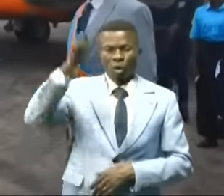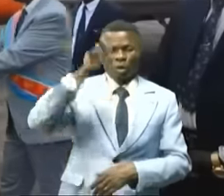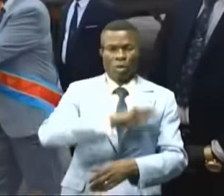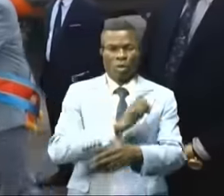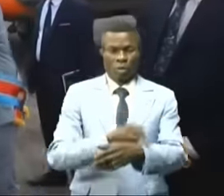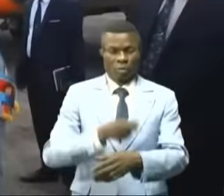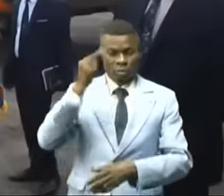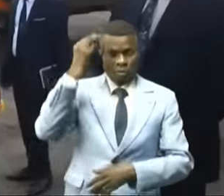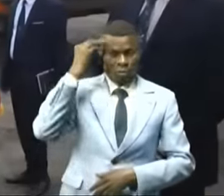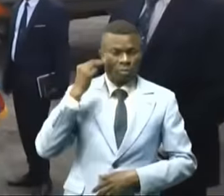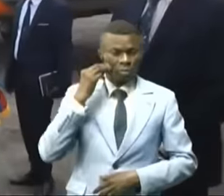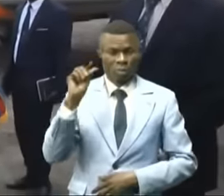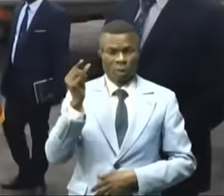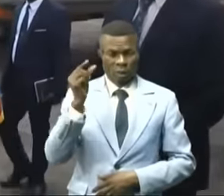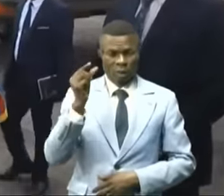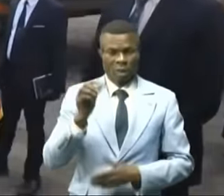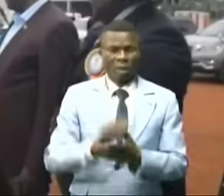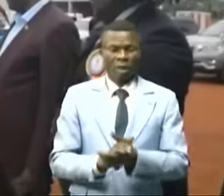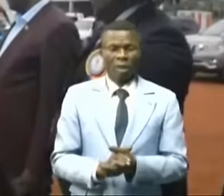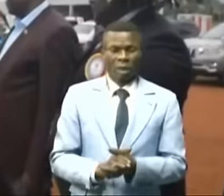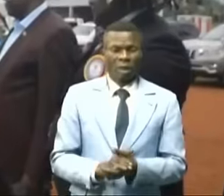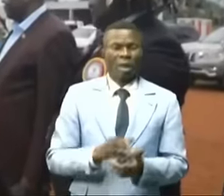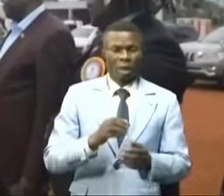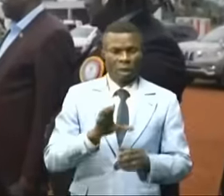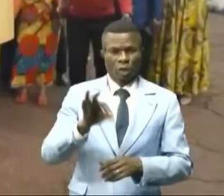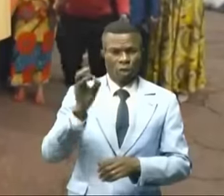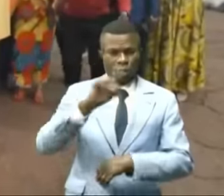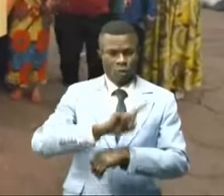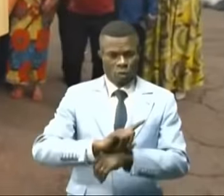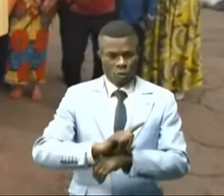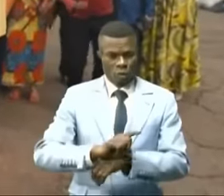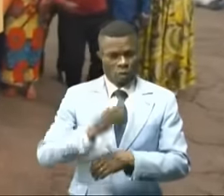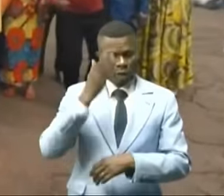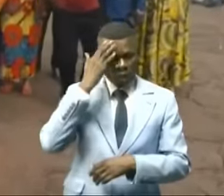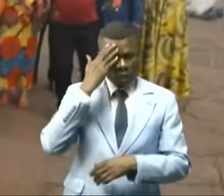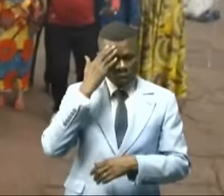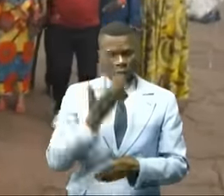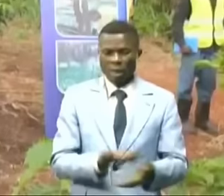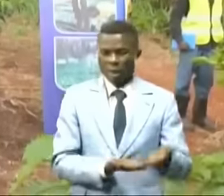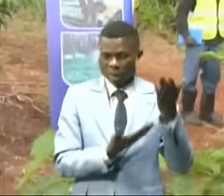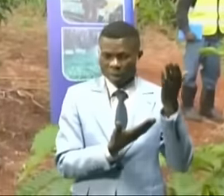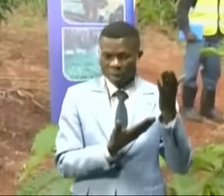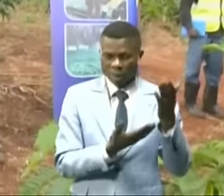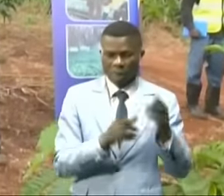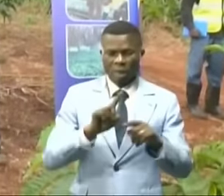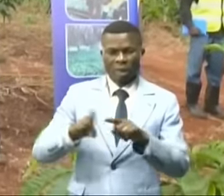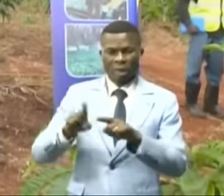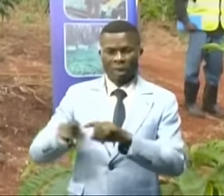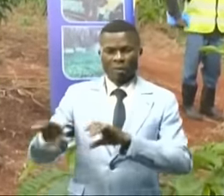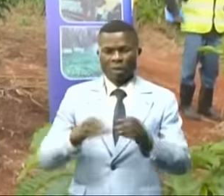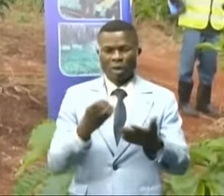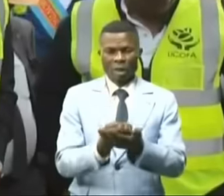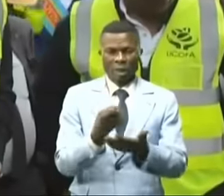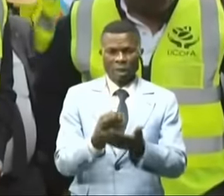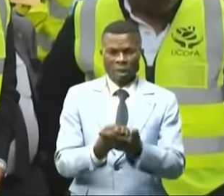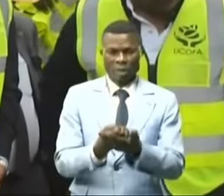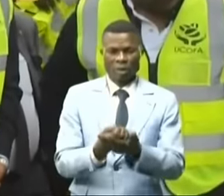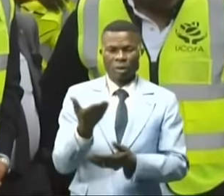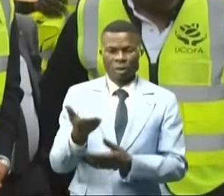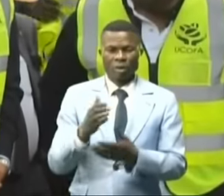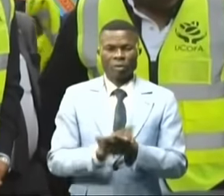des Mines, Kizito Pakabomba, a profité pour mettre en évidence la nécessité de la diversification économique par